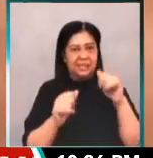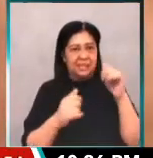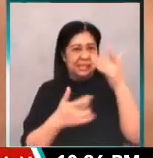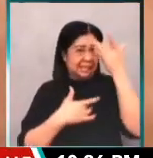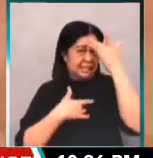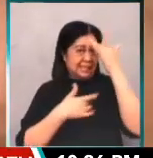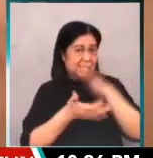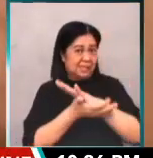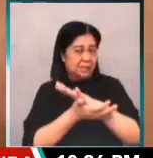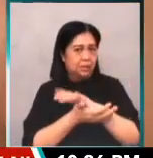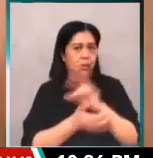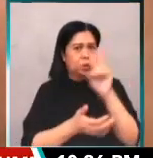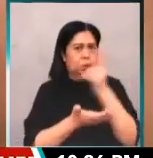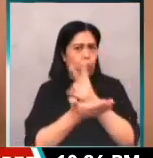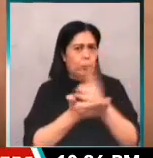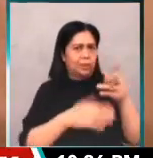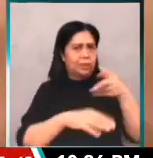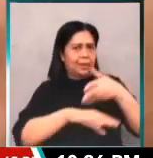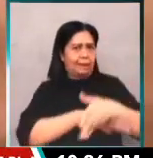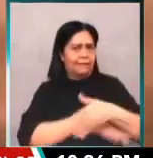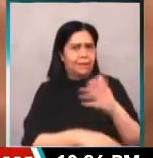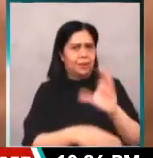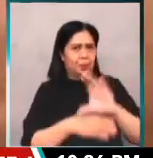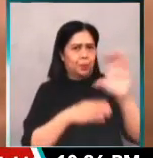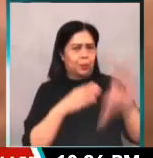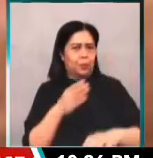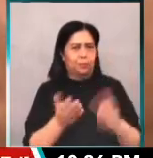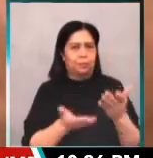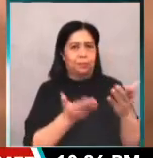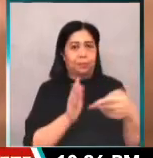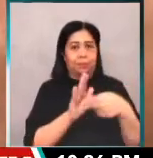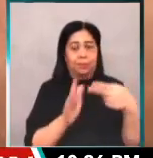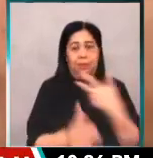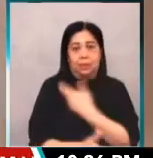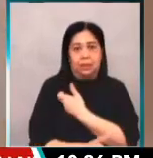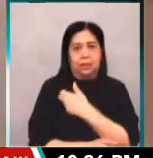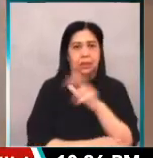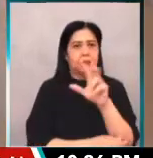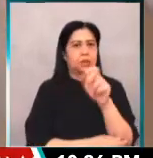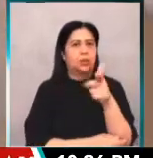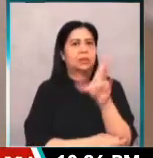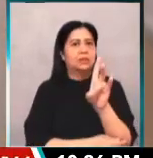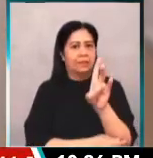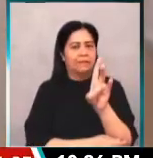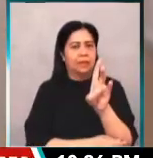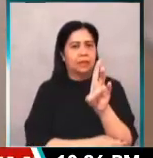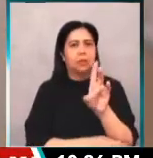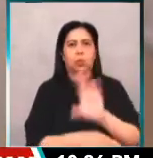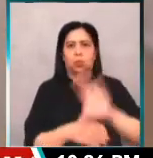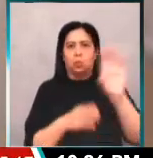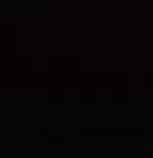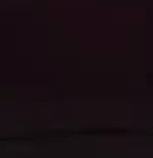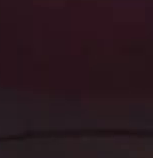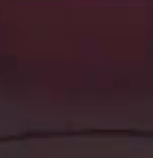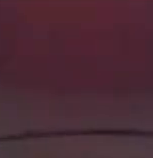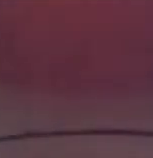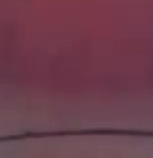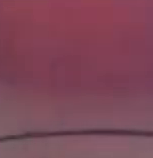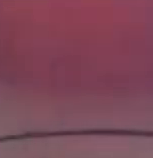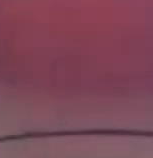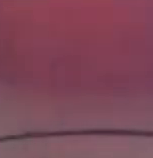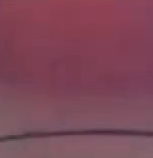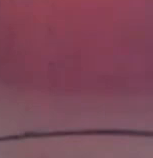2 linggo matapos makumpleto ang recommended dose, 327 ang fully vaccinated ng Sinovac.